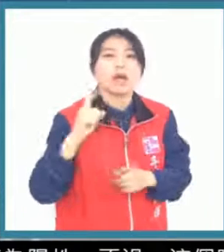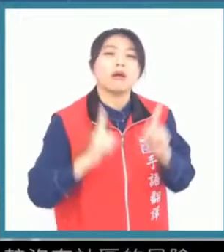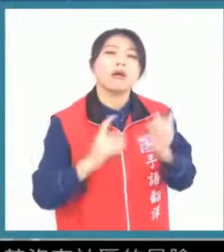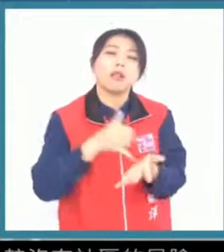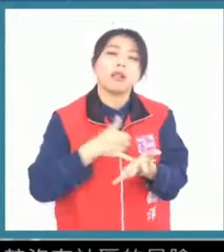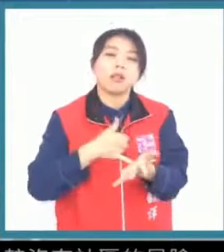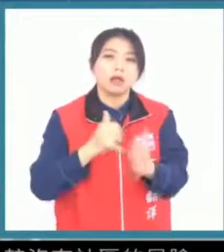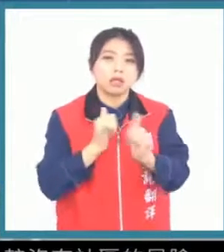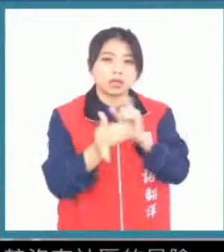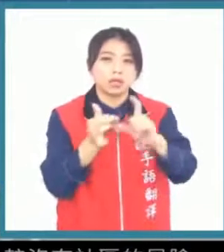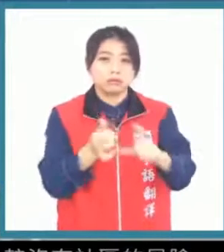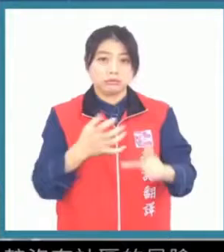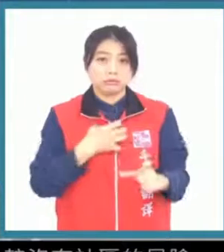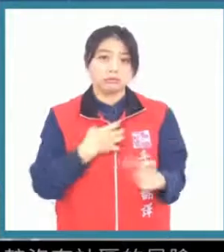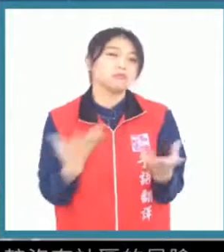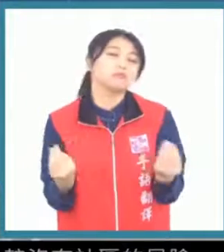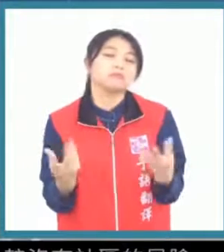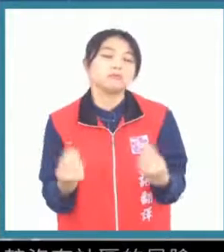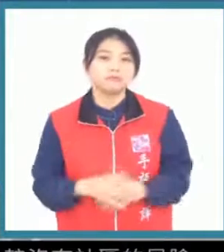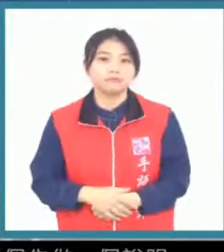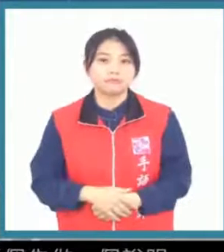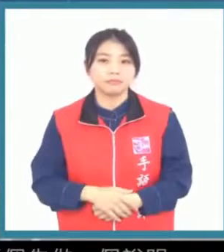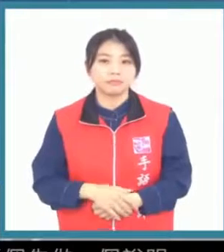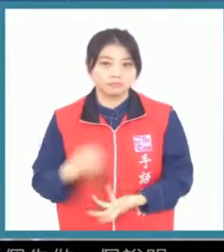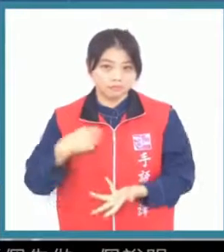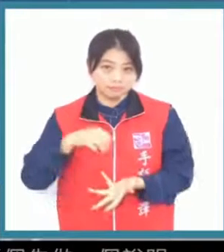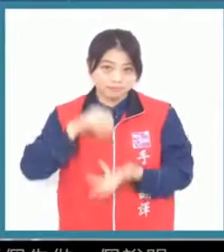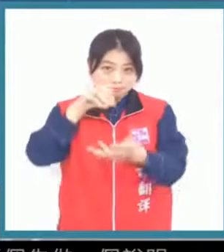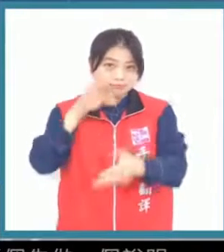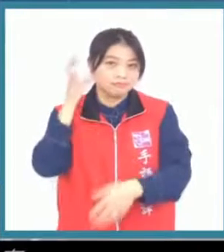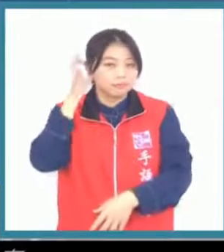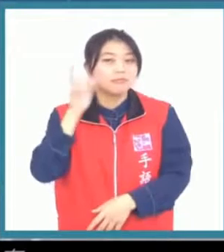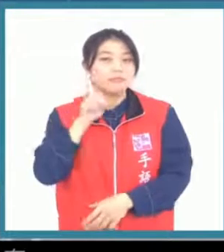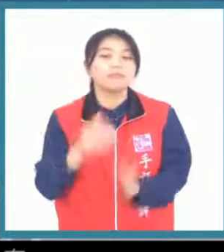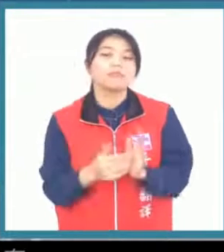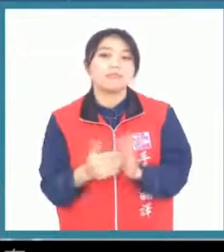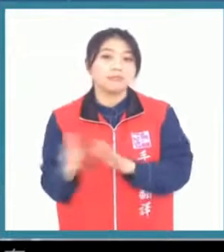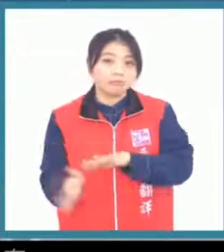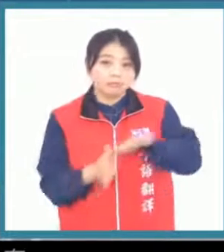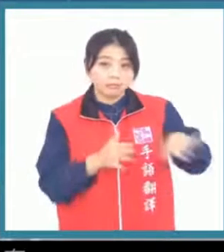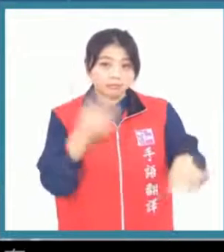先做一个说明。另外有这个